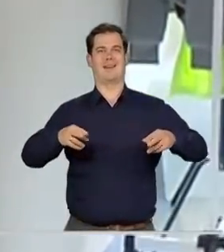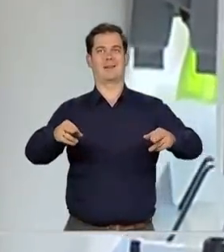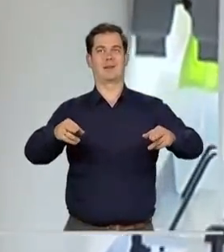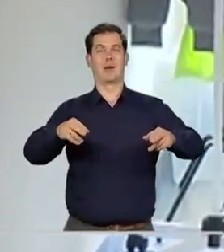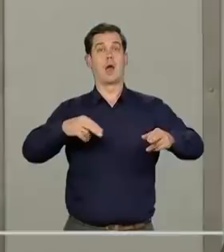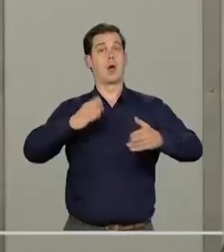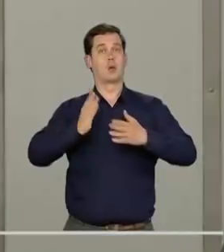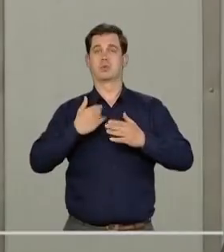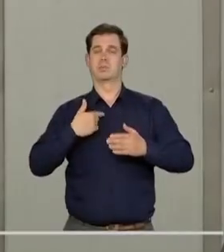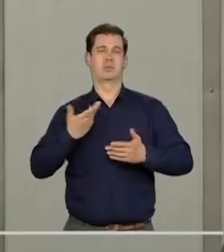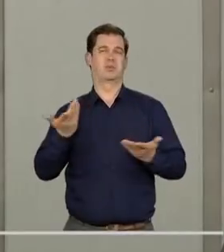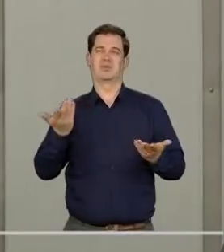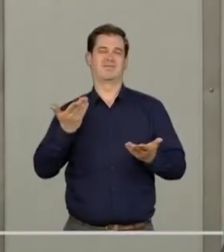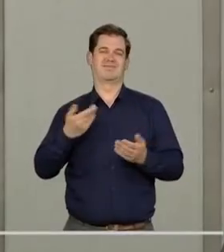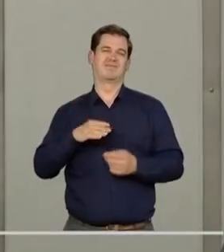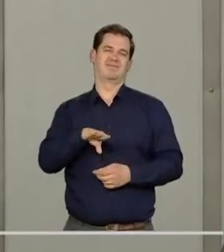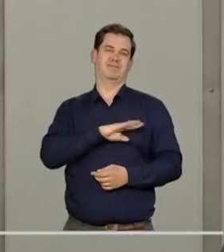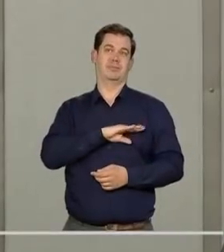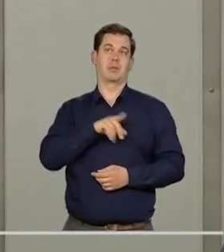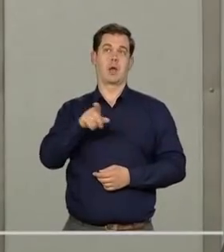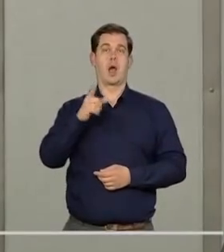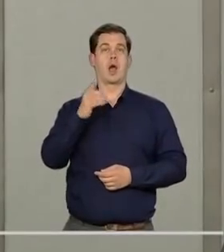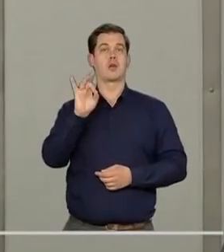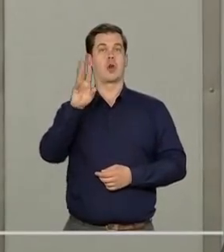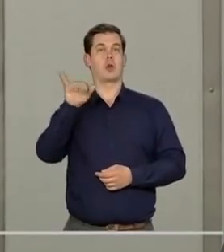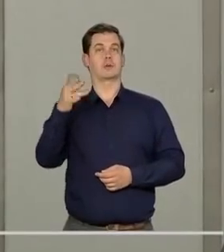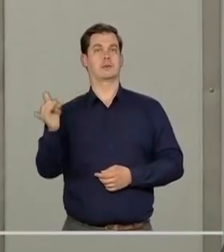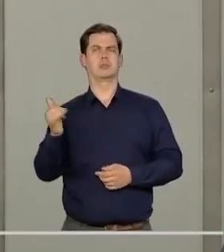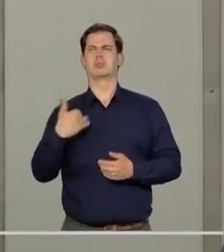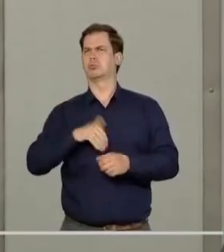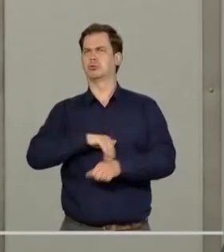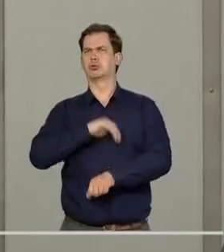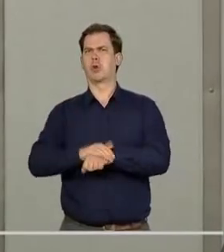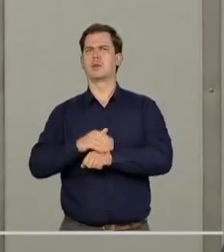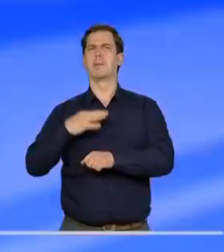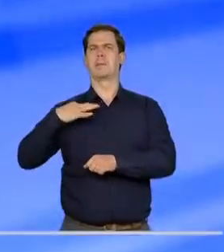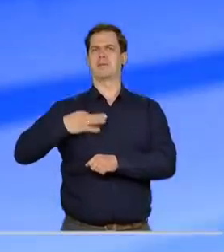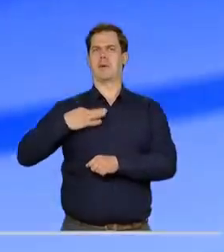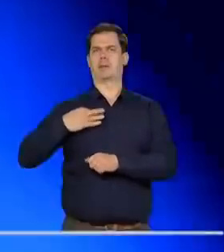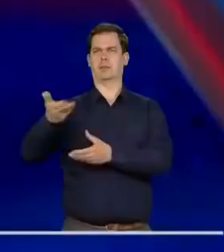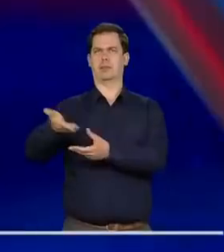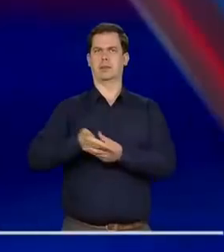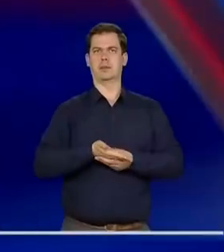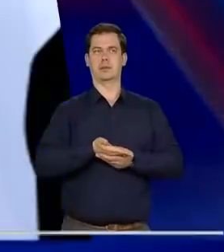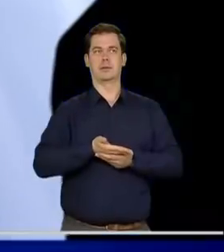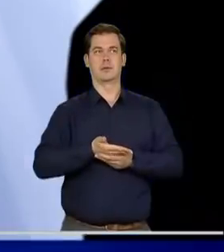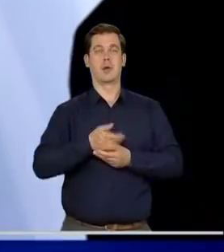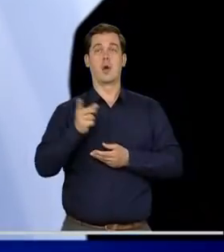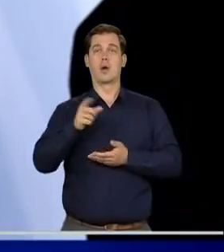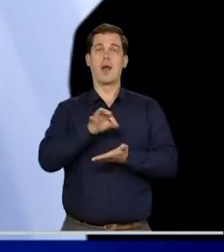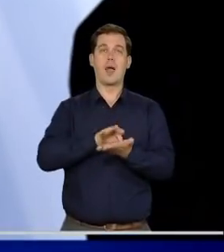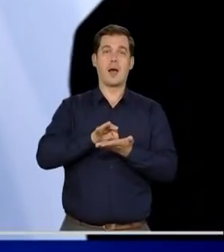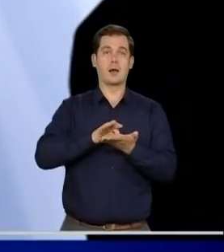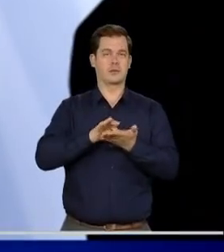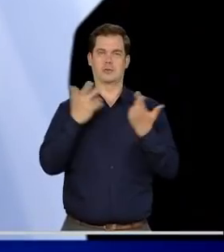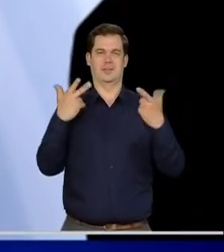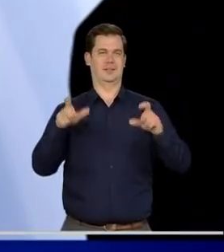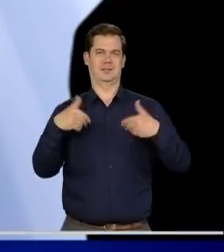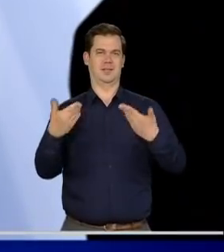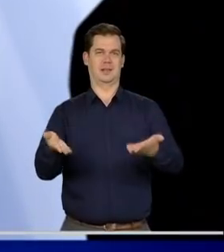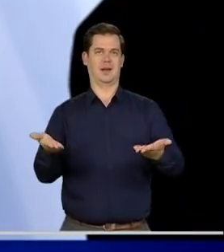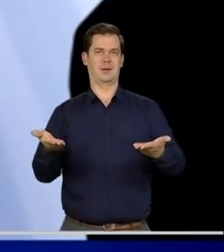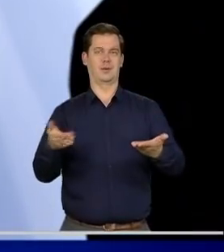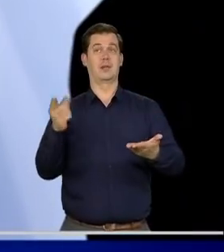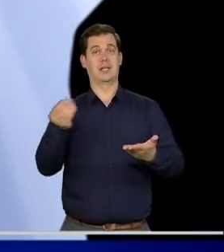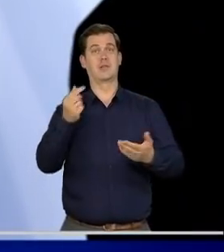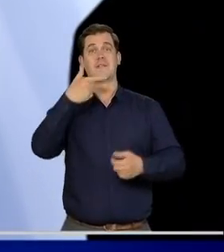był już w stanie beznadziejnym, kiedy doktor Tomasz Grodzki zgodził się go prywatnie przyjąć. Nawet ojcu nie zapisał żadnych lekarstw. Po tym żył jeszcze